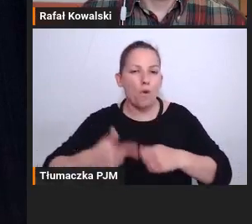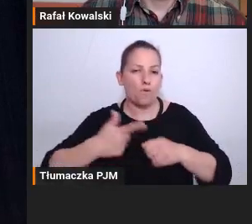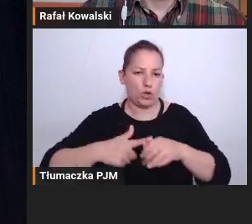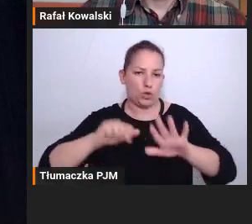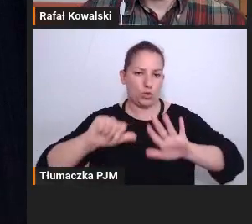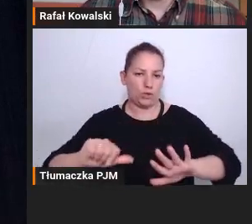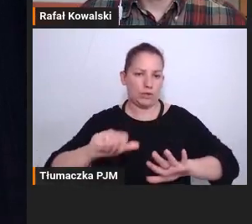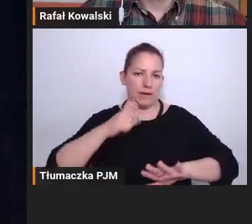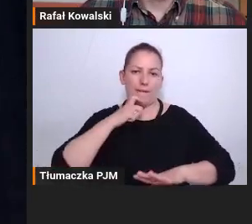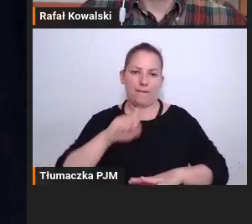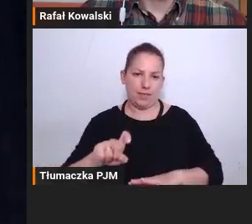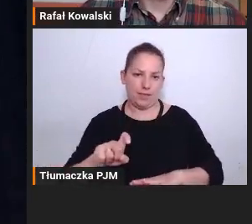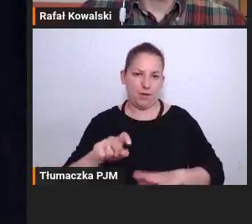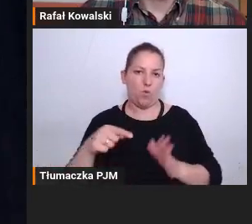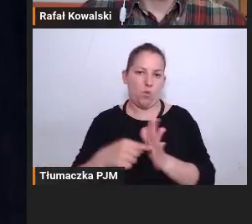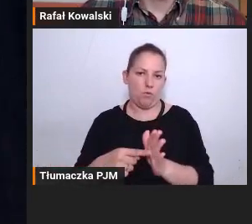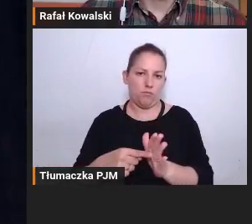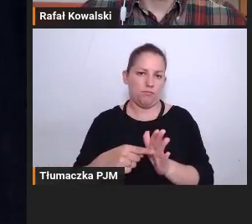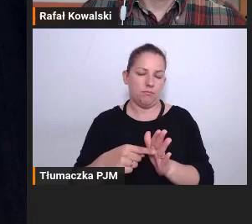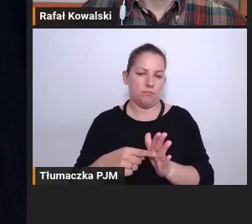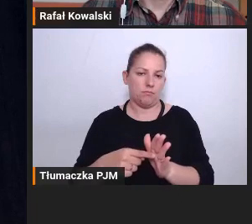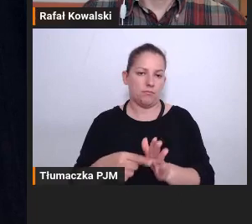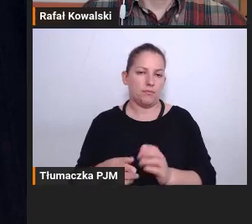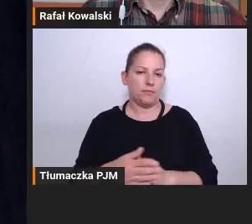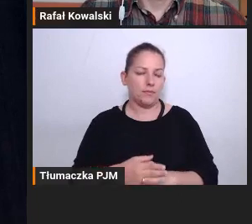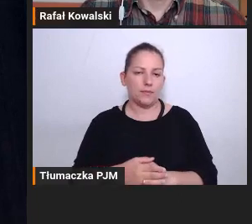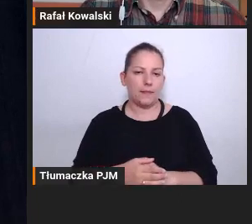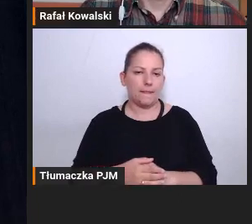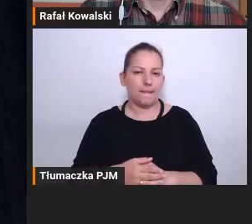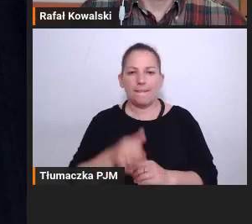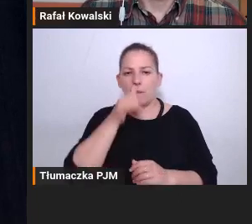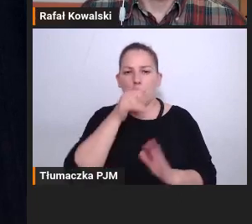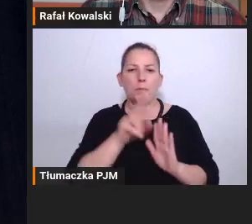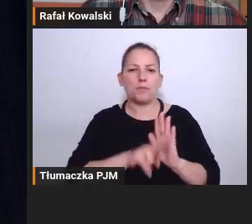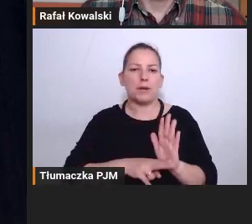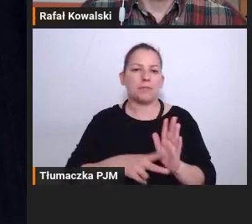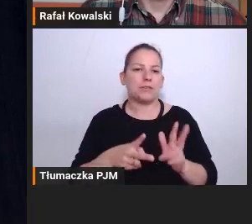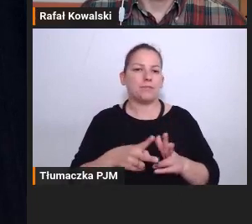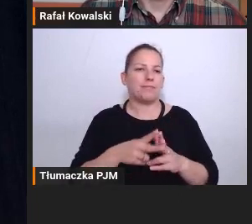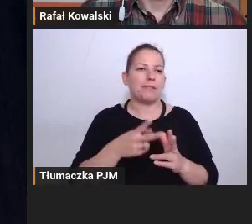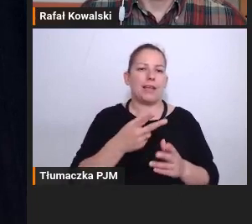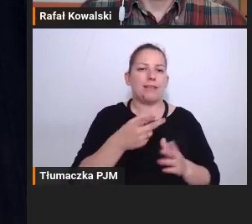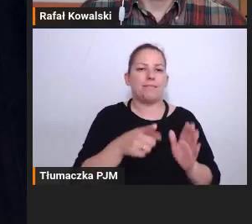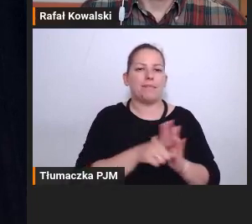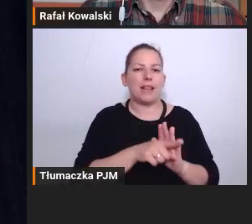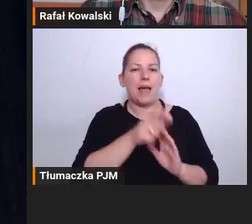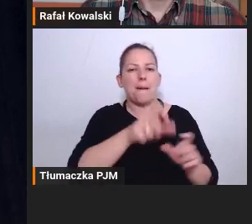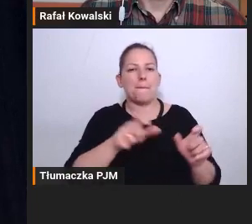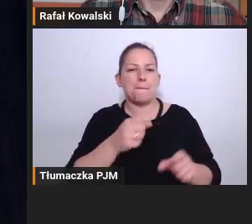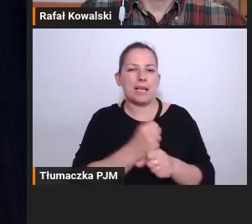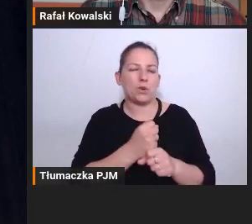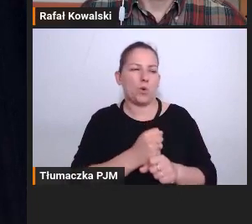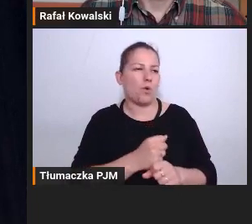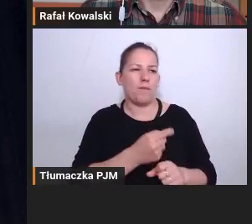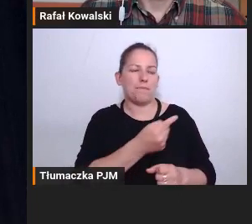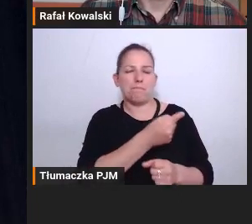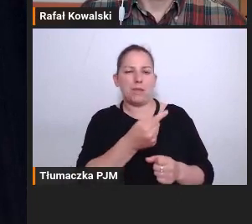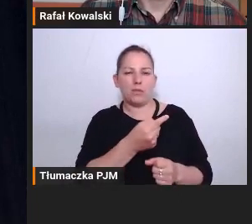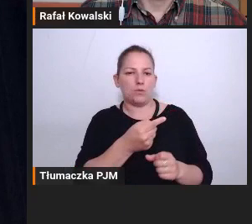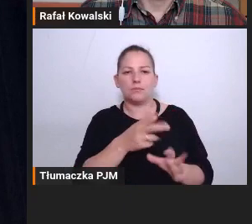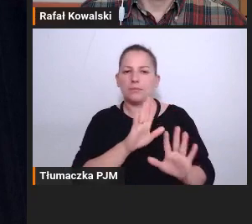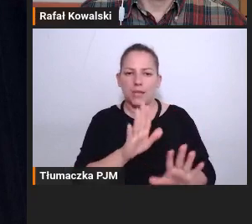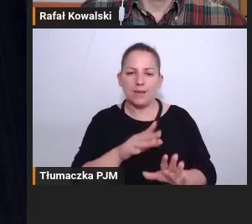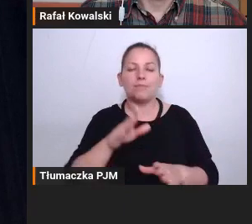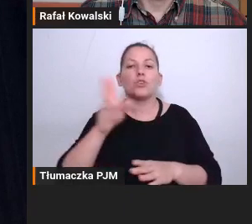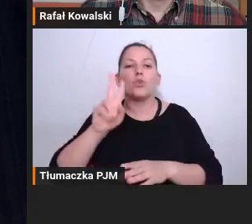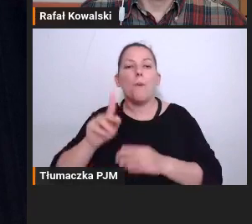26 kwietnia, tak? Ponieważ nie możemy wprowadzać przepisów, które będą mniej korzystne dla pracowników, także dopiero to dotyczy tych dzieci, które